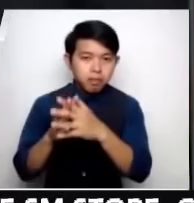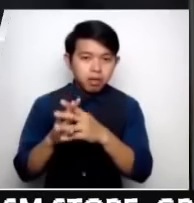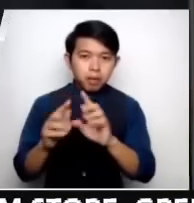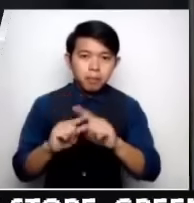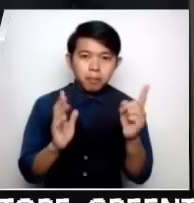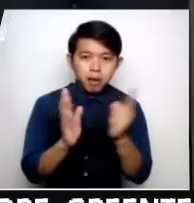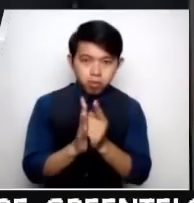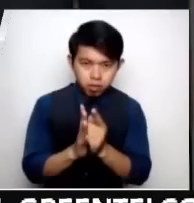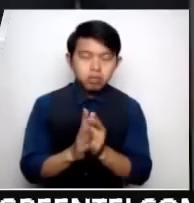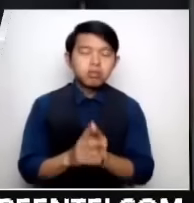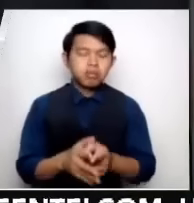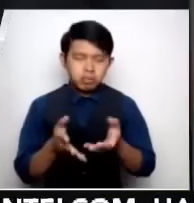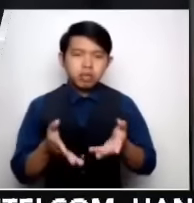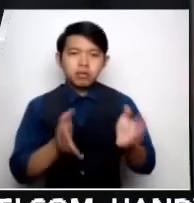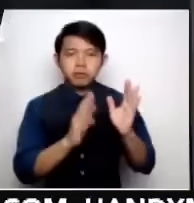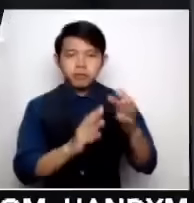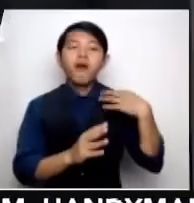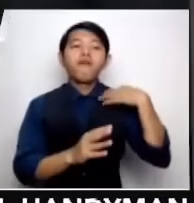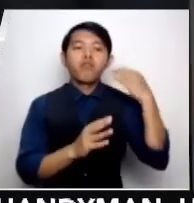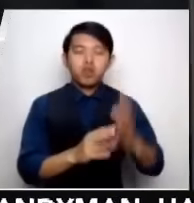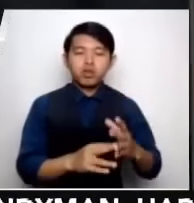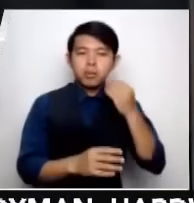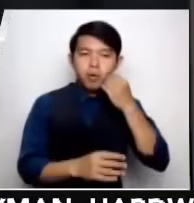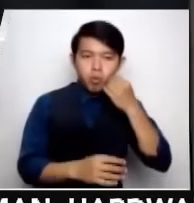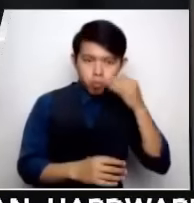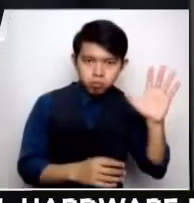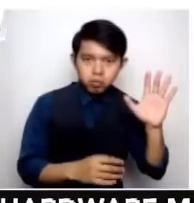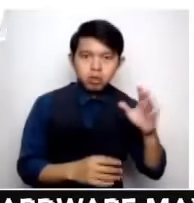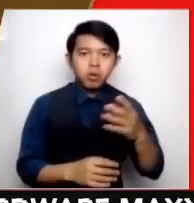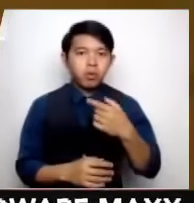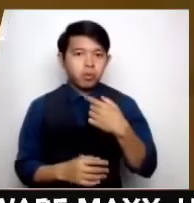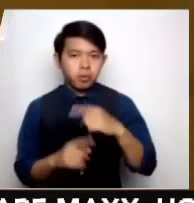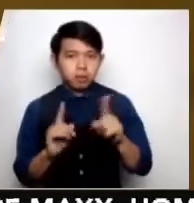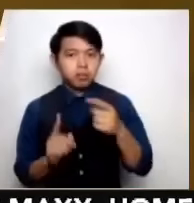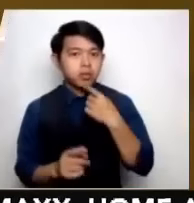President-elect Donald Trump na ipade-deport niya ang mga illegal immigrant.